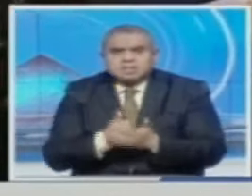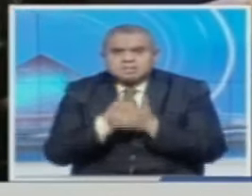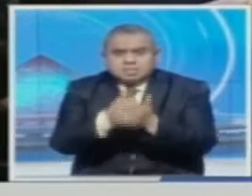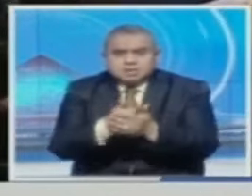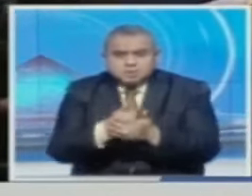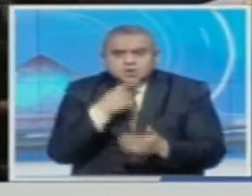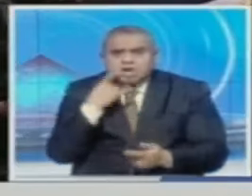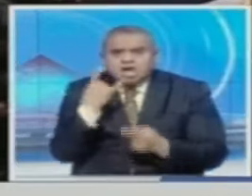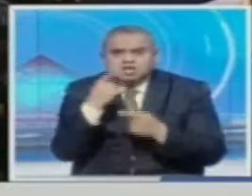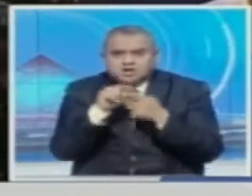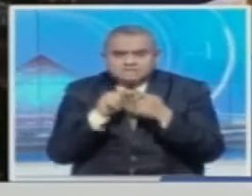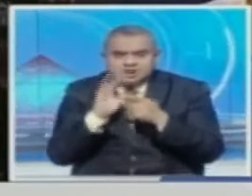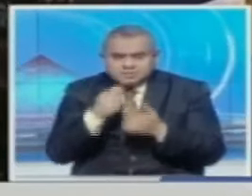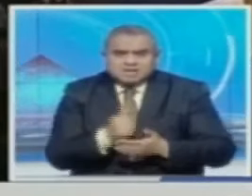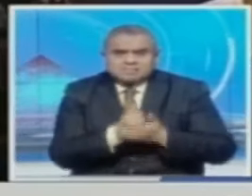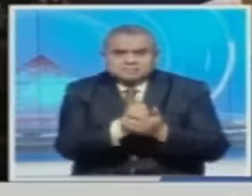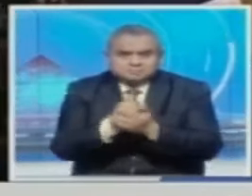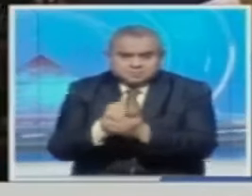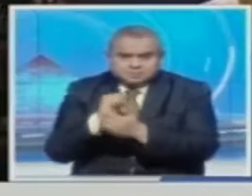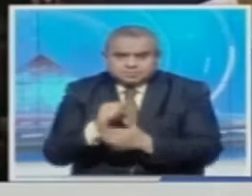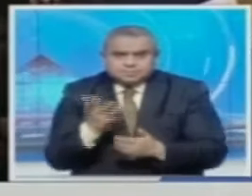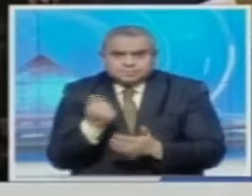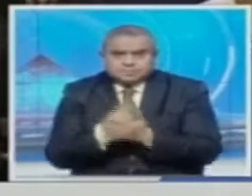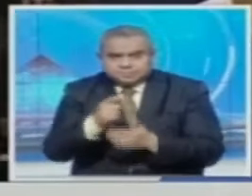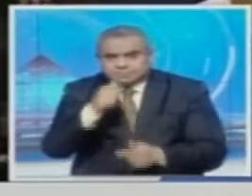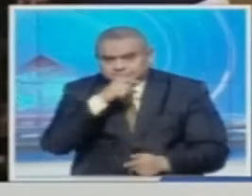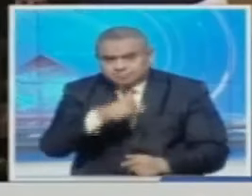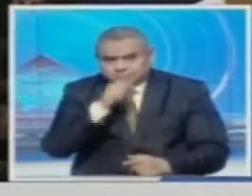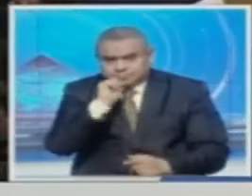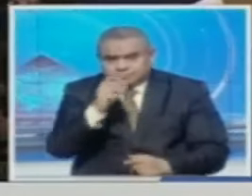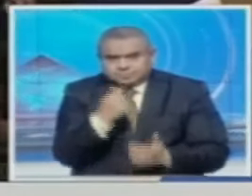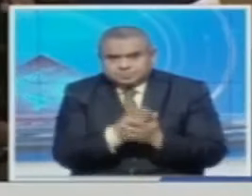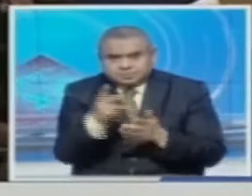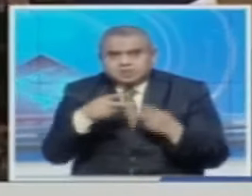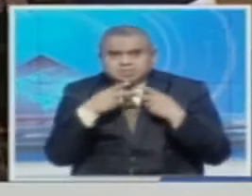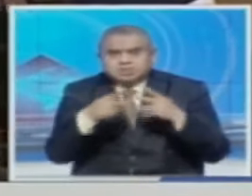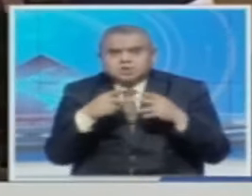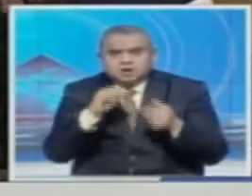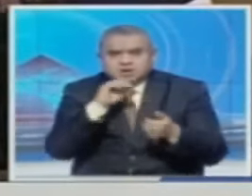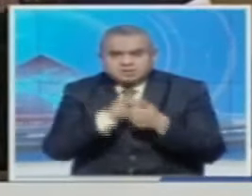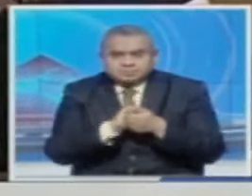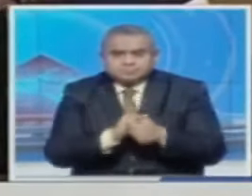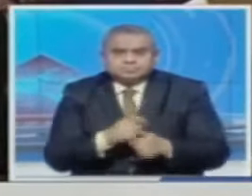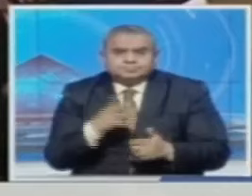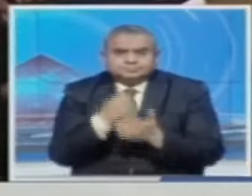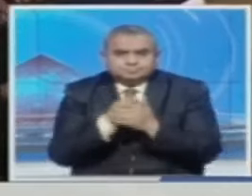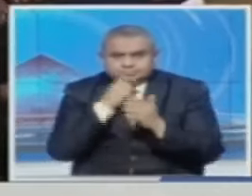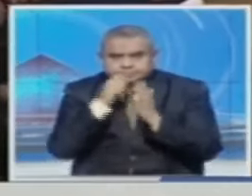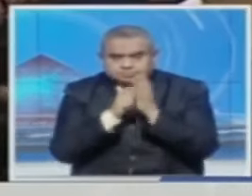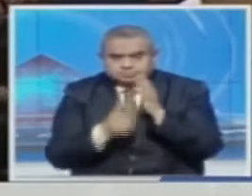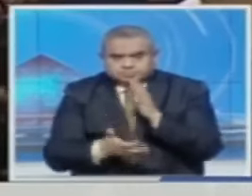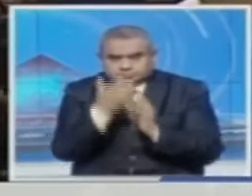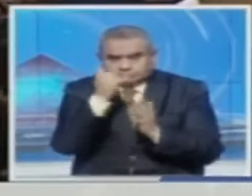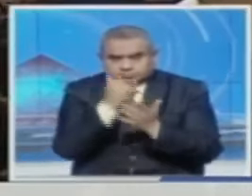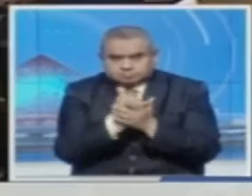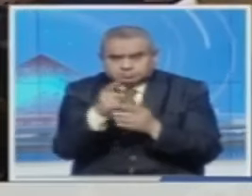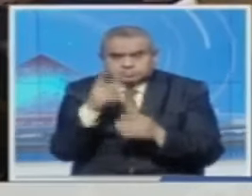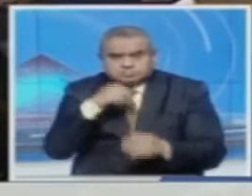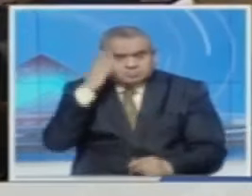أيضا أضيف إلى المقترحات التي تم التوافق عليها بحيث يكون